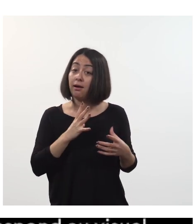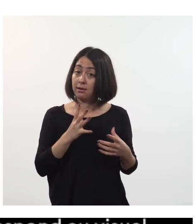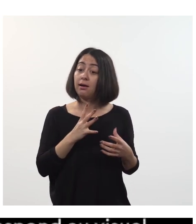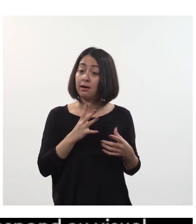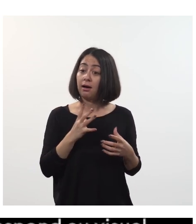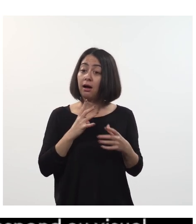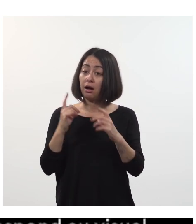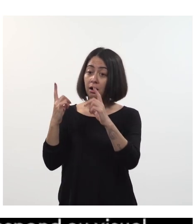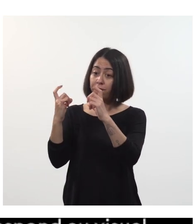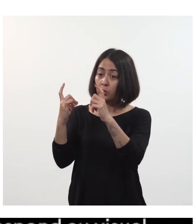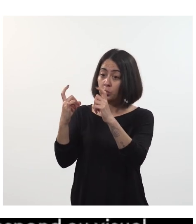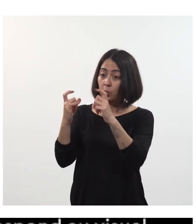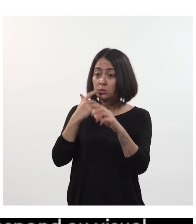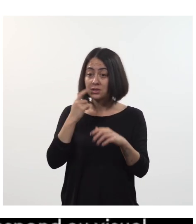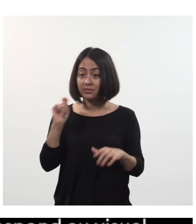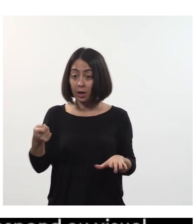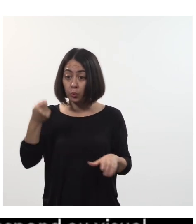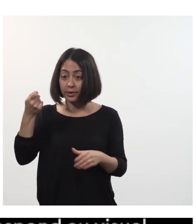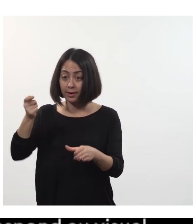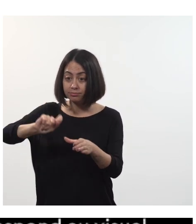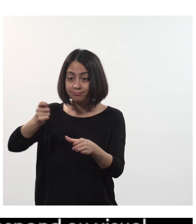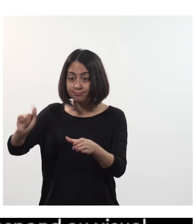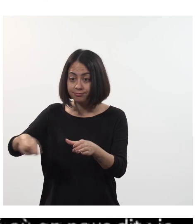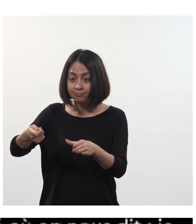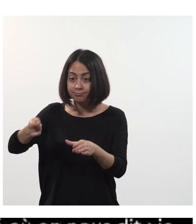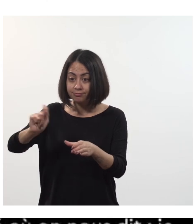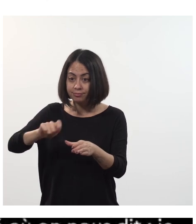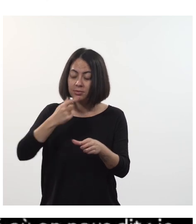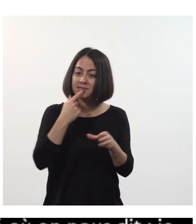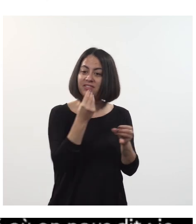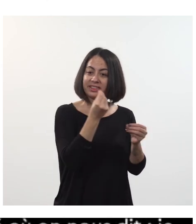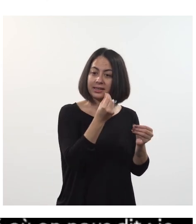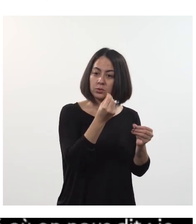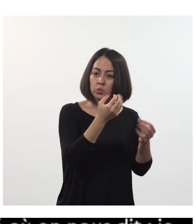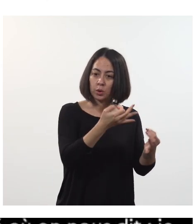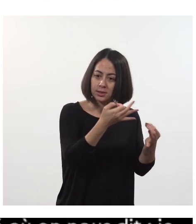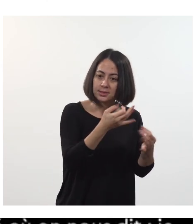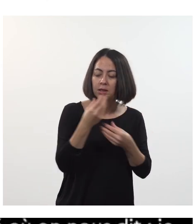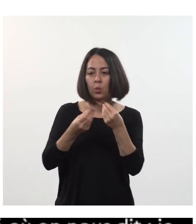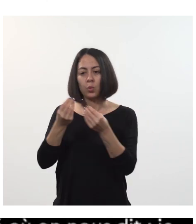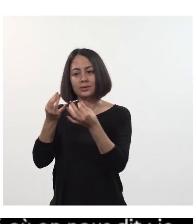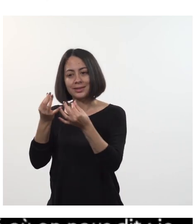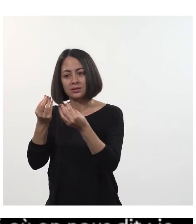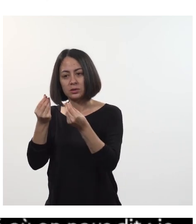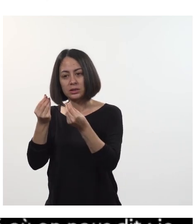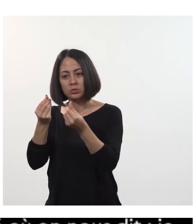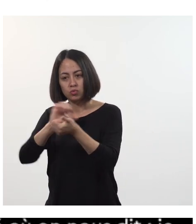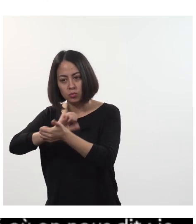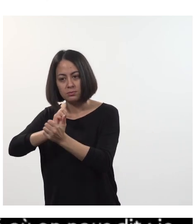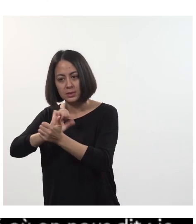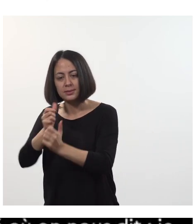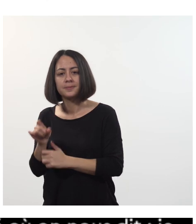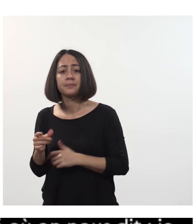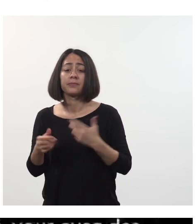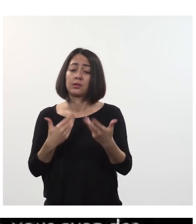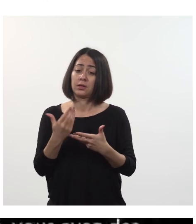avec le nombre de cuillères pour une texture normale, pour une texture mixée. Et à la fin, vous retrouvez le référentiel